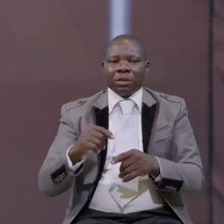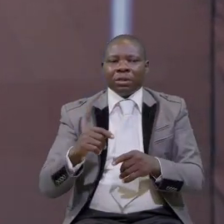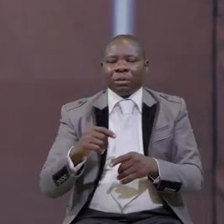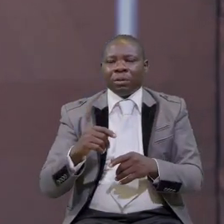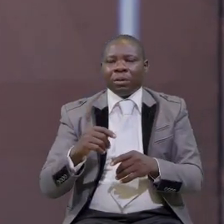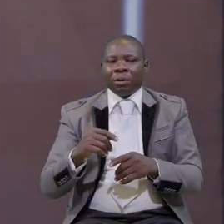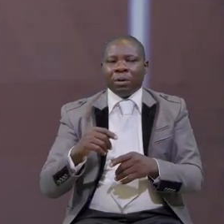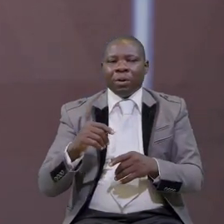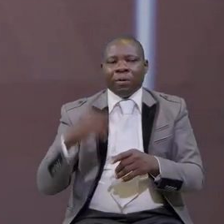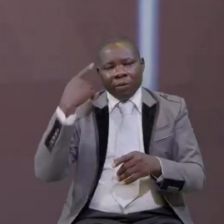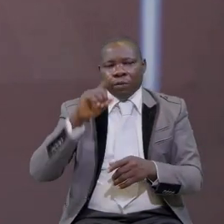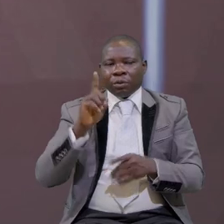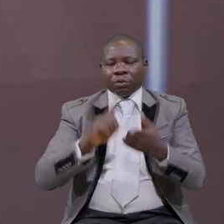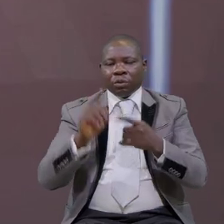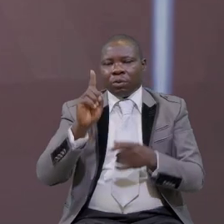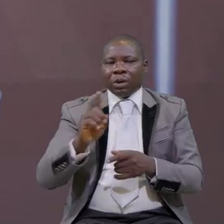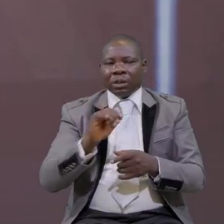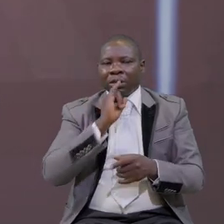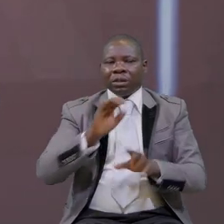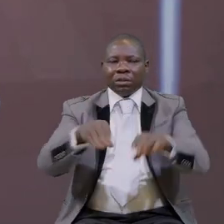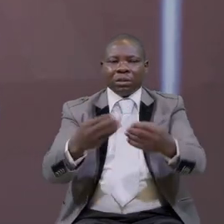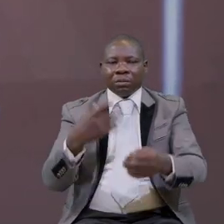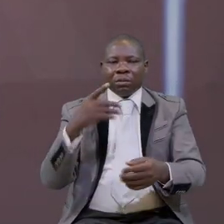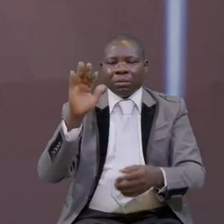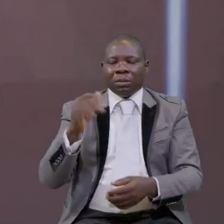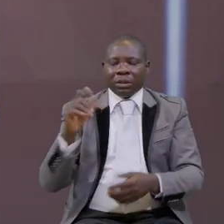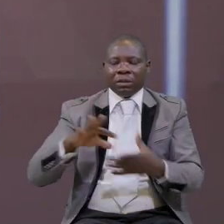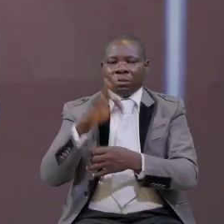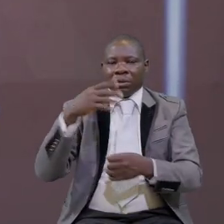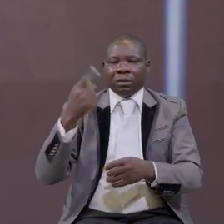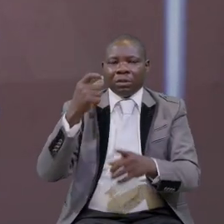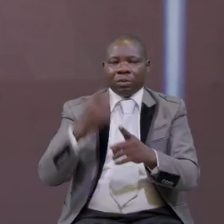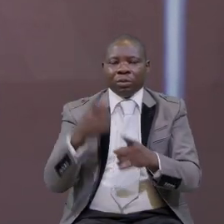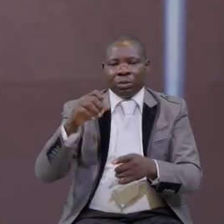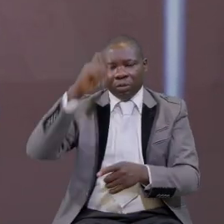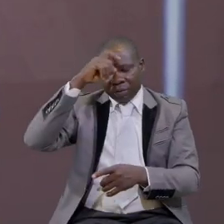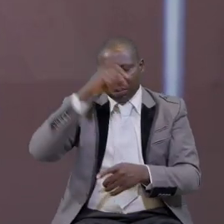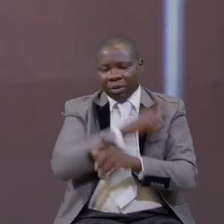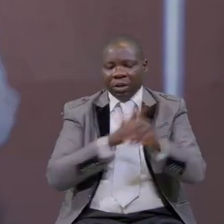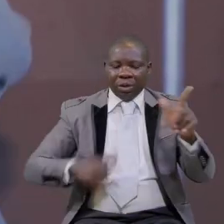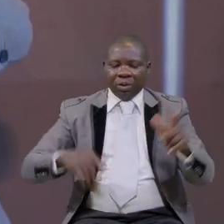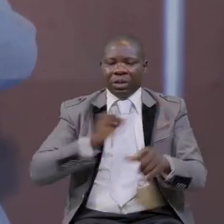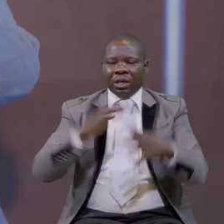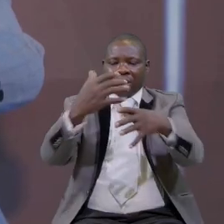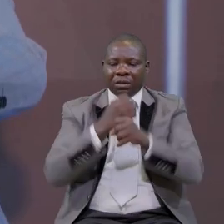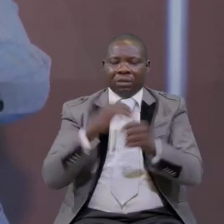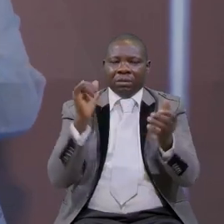donné par l'Esprit une parole de sagesse. Seigneur, je reçois ça.